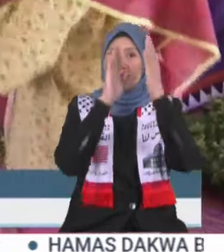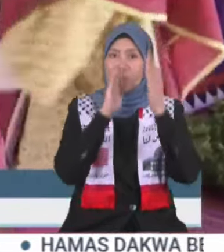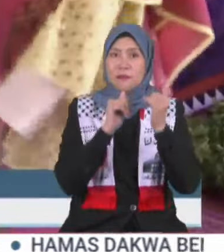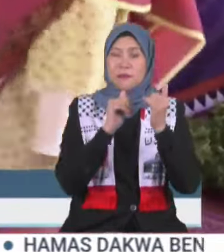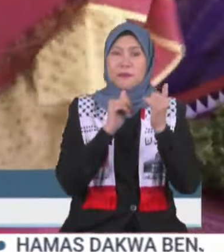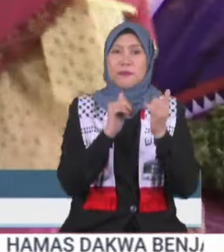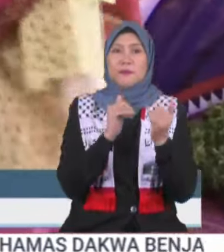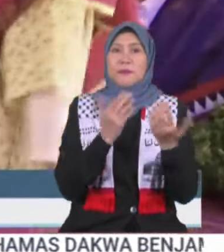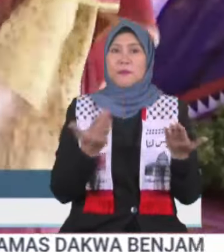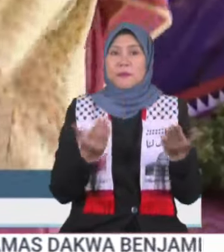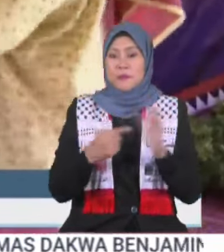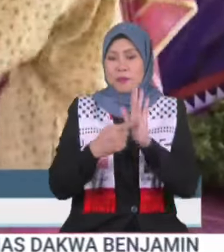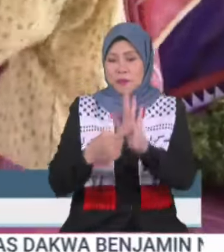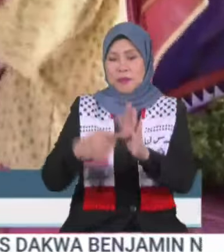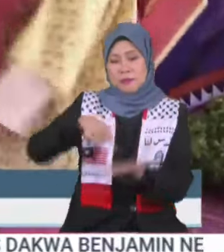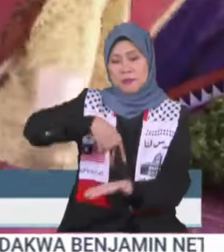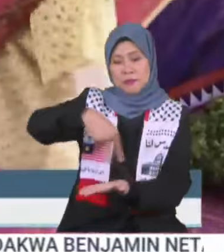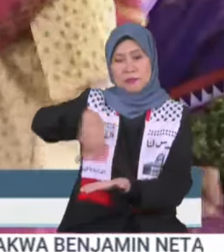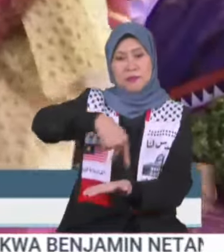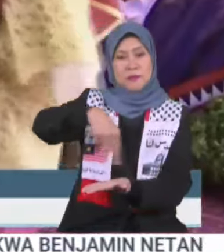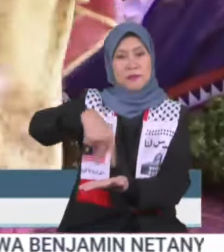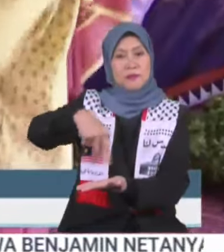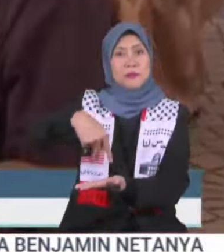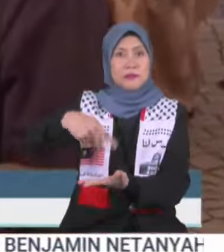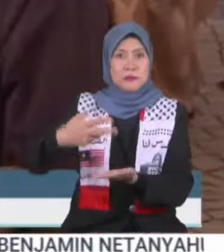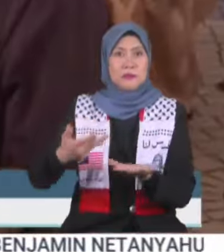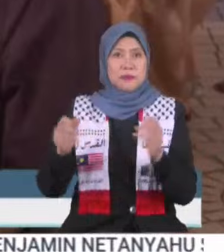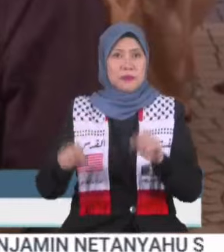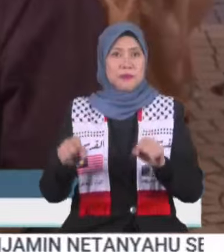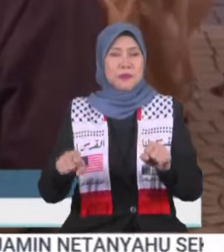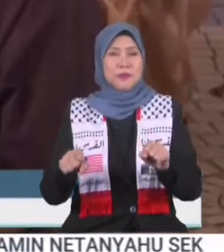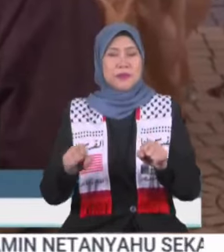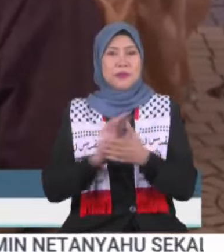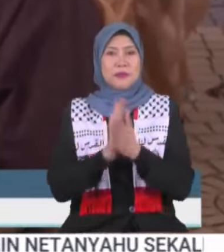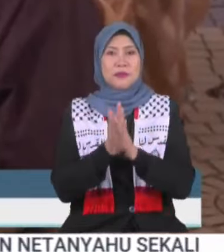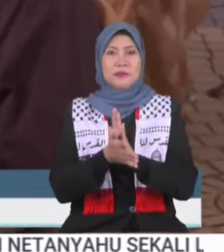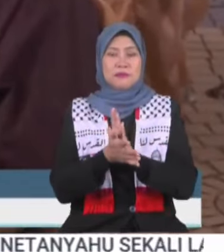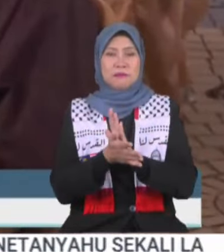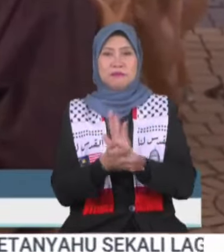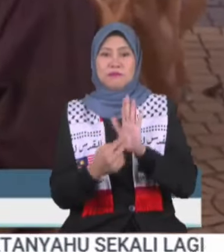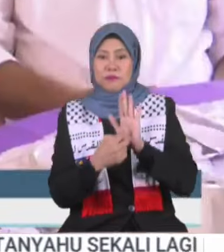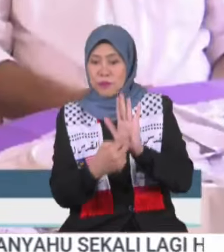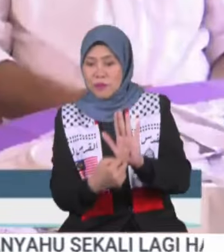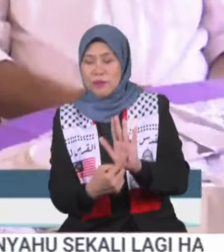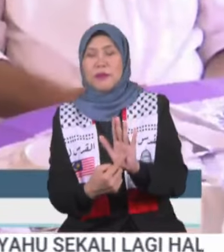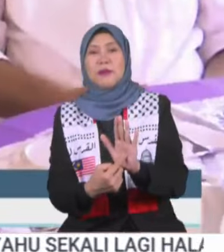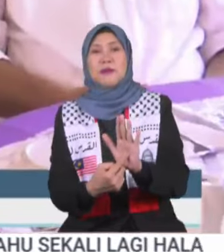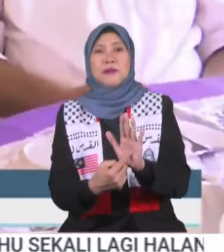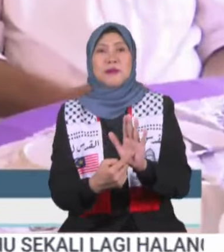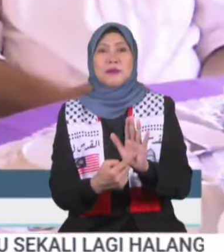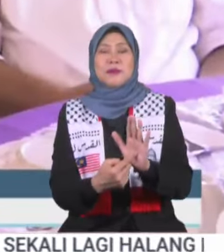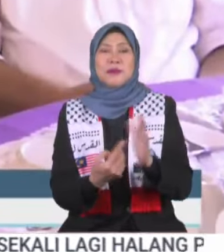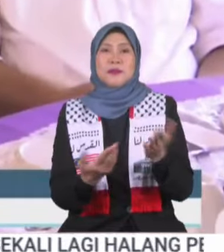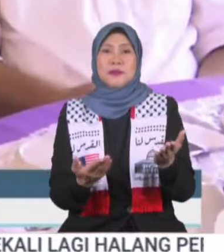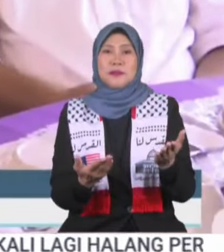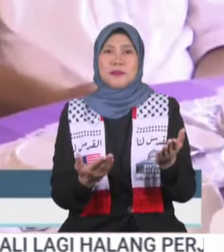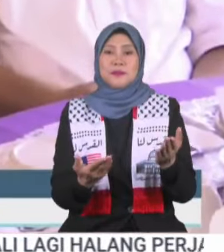e persembahan kebudayaan ini dapat ee menjadi pemangkinlah ee kepada